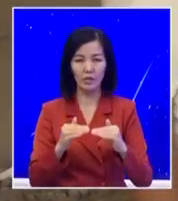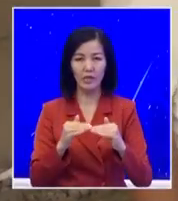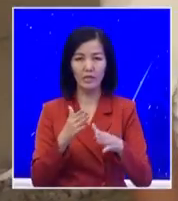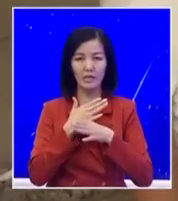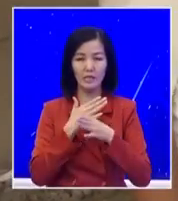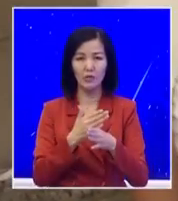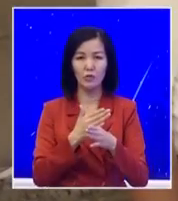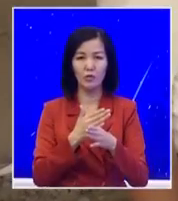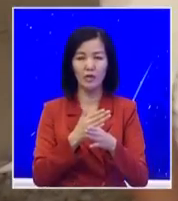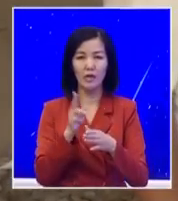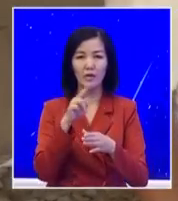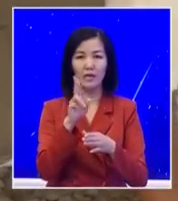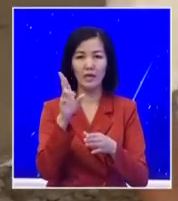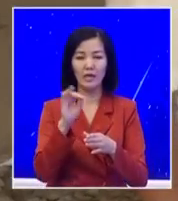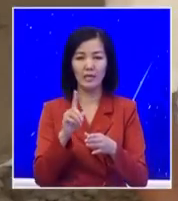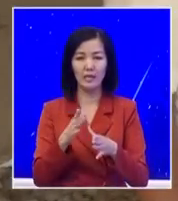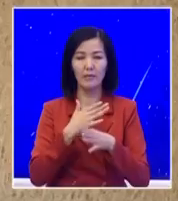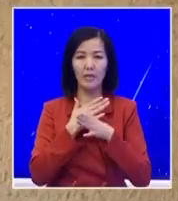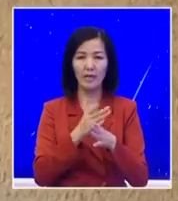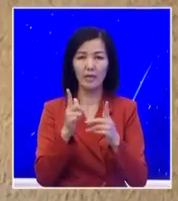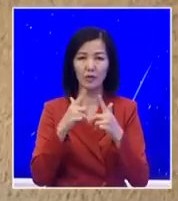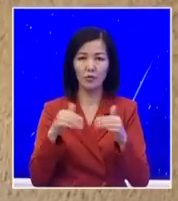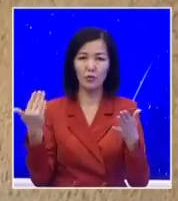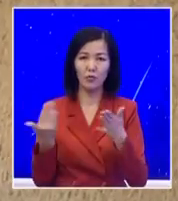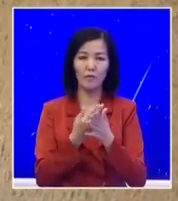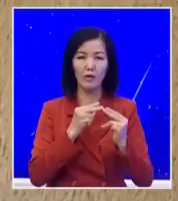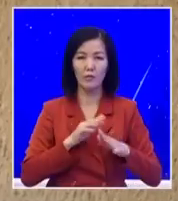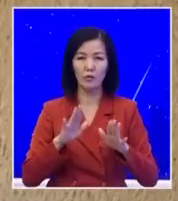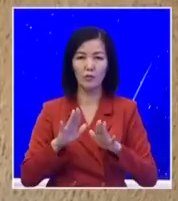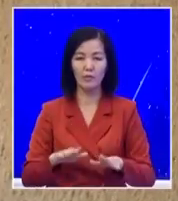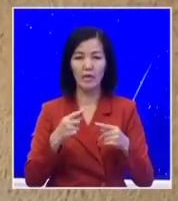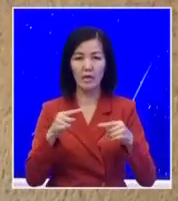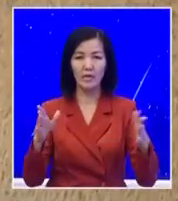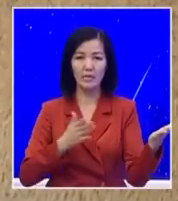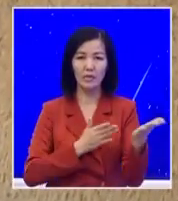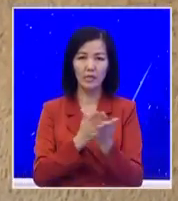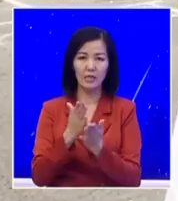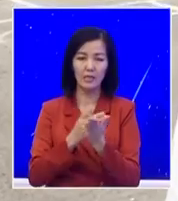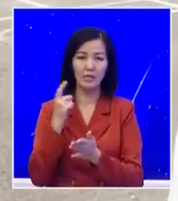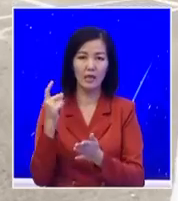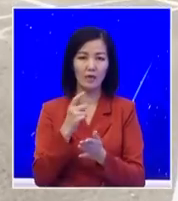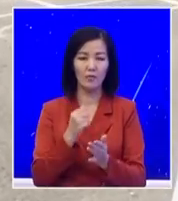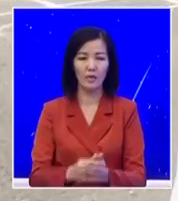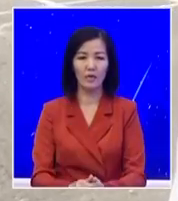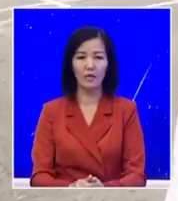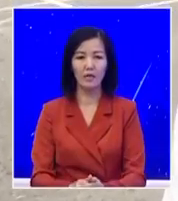счет реализации ДКЗ, но и благодаря созданию новых рабочих мест в различных отраслях экономики.